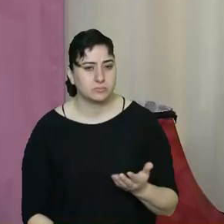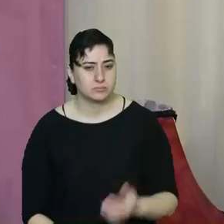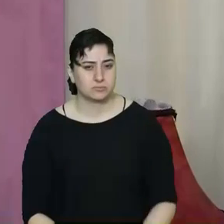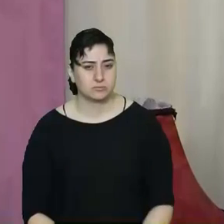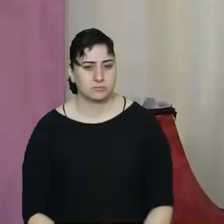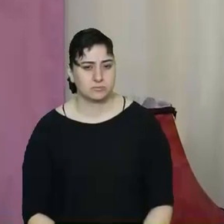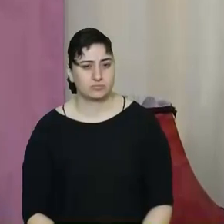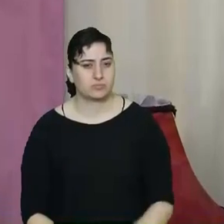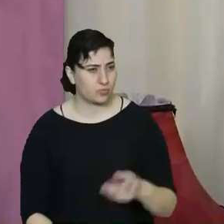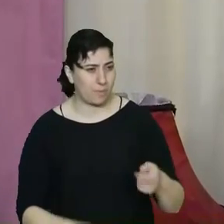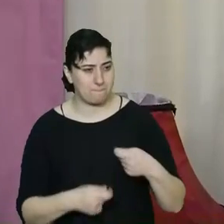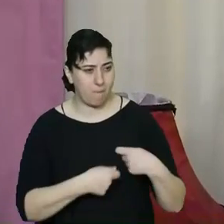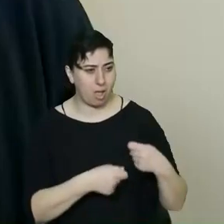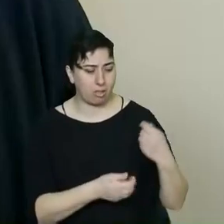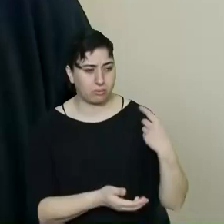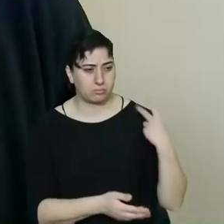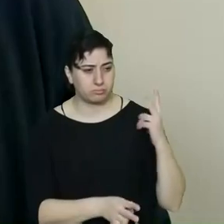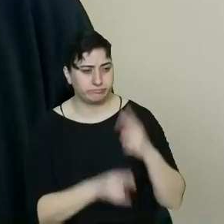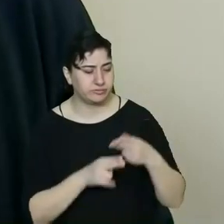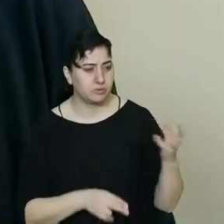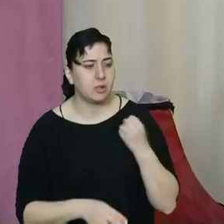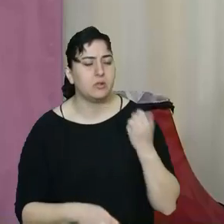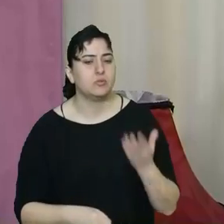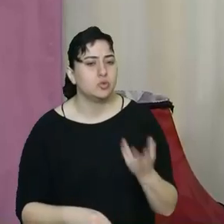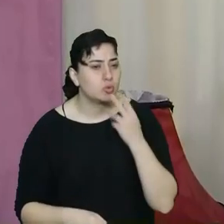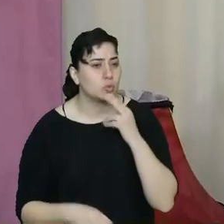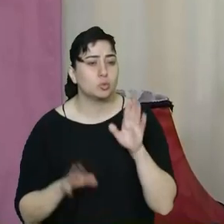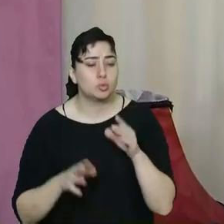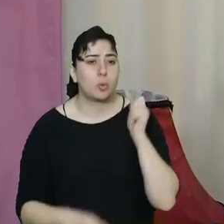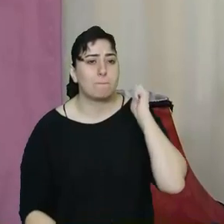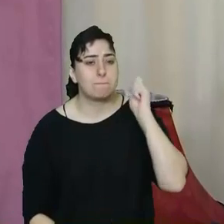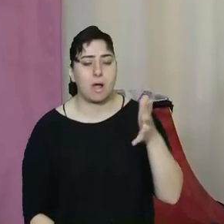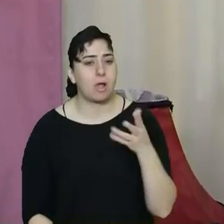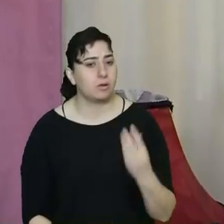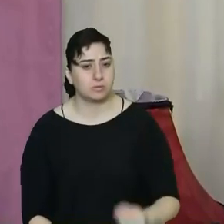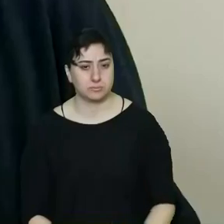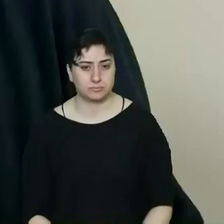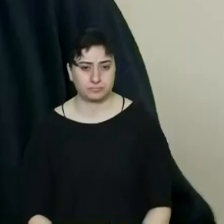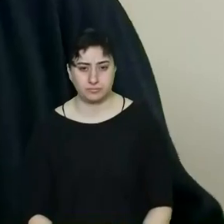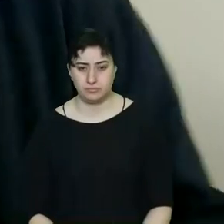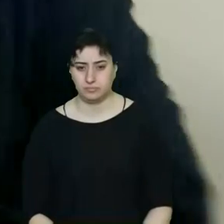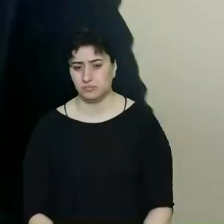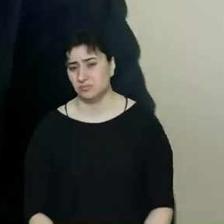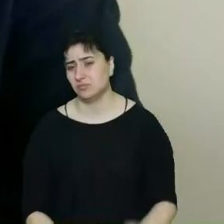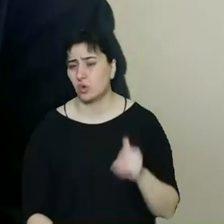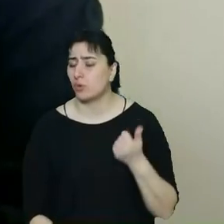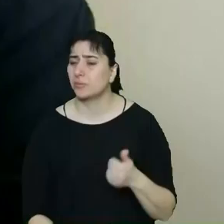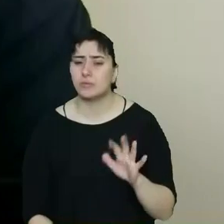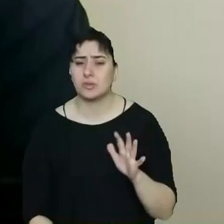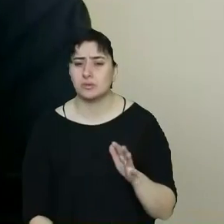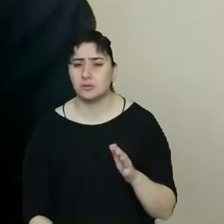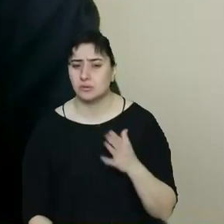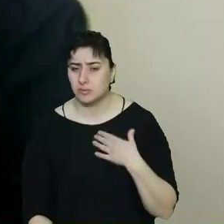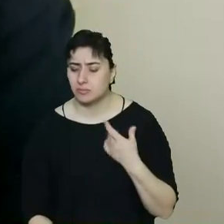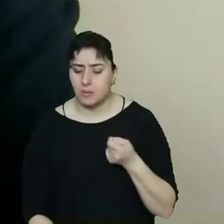kuş alalım. Sanki bakkaldan ekmek alıyor. Oğlum bu konuşan kuşlar var ya çok pahalı oluyor ya. Ya önemli değil ki